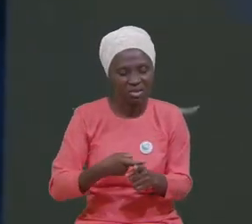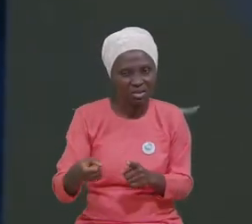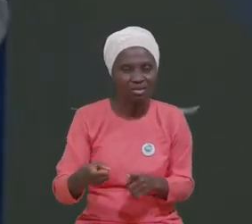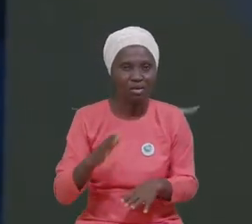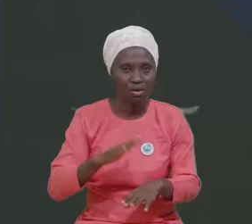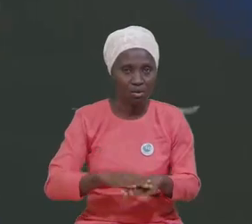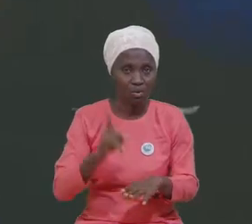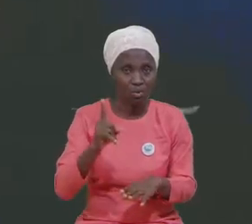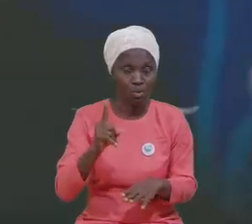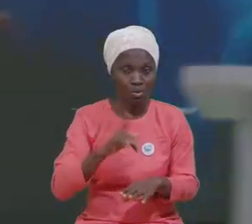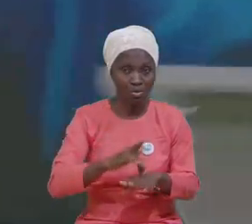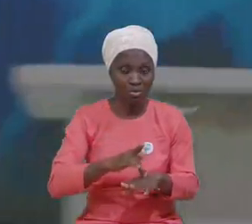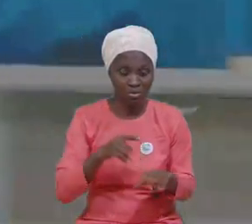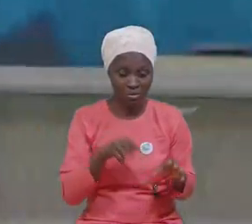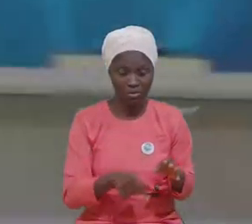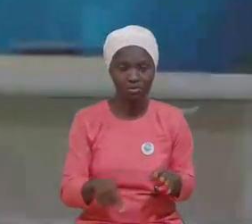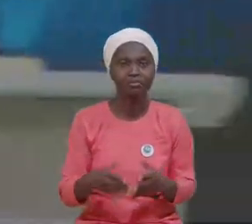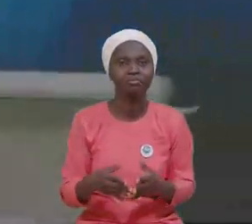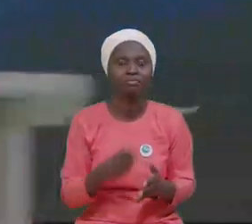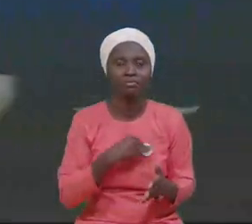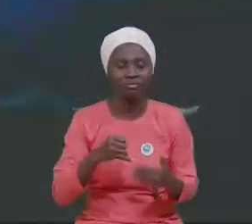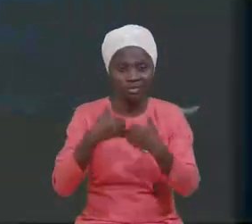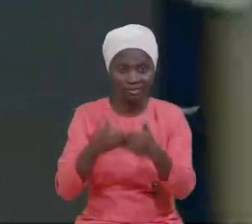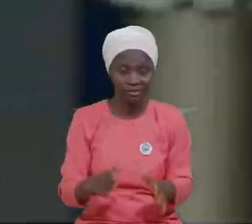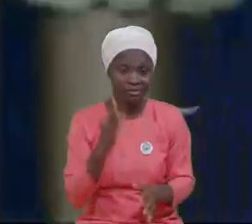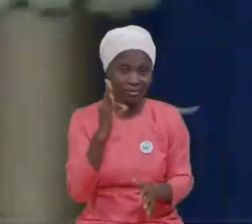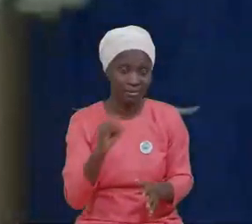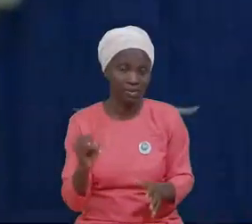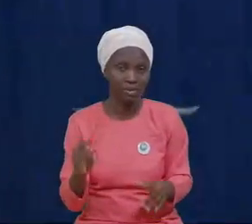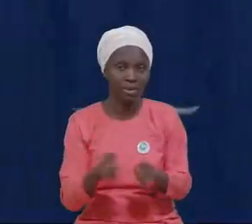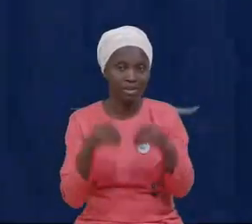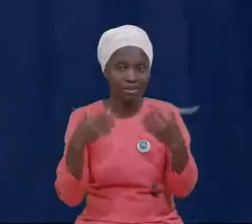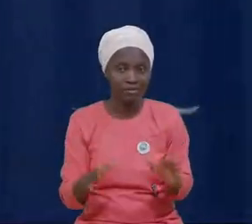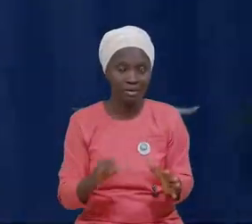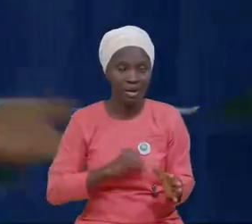un défi au pied. Et j'avais fini.